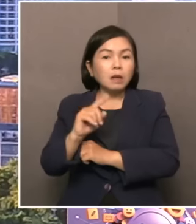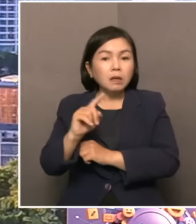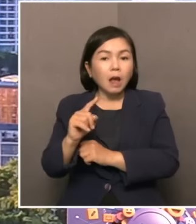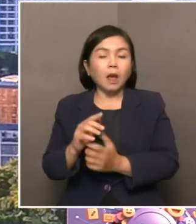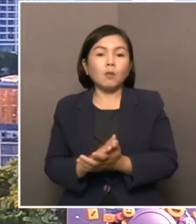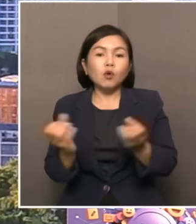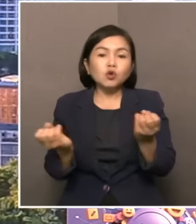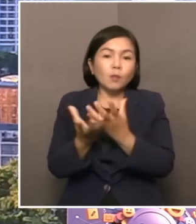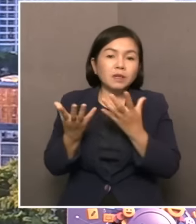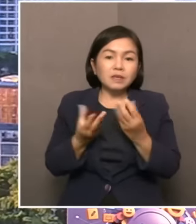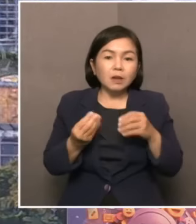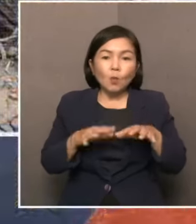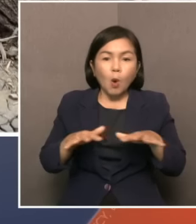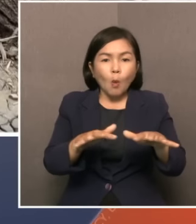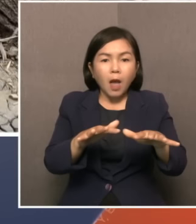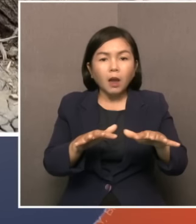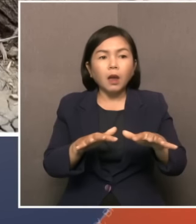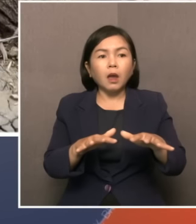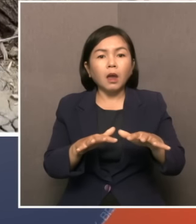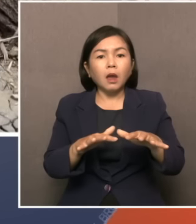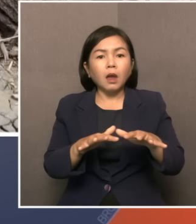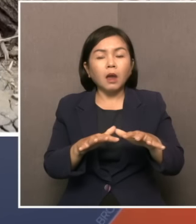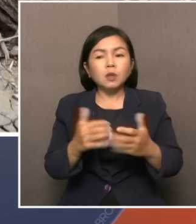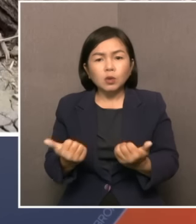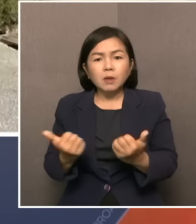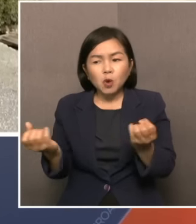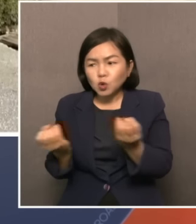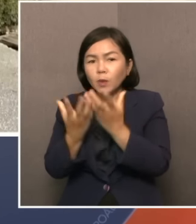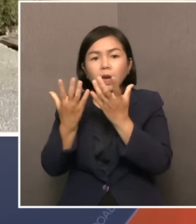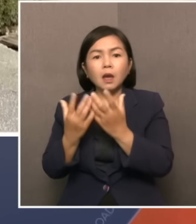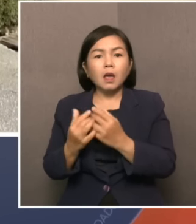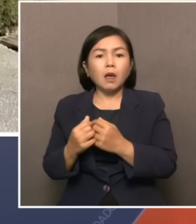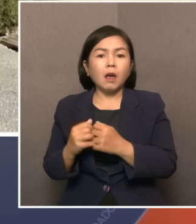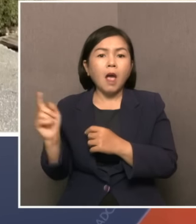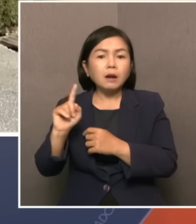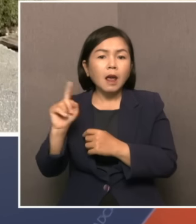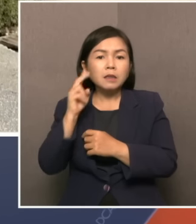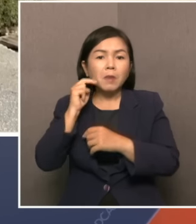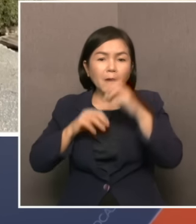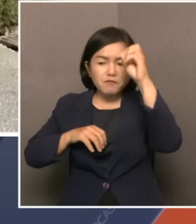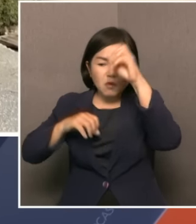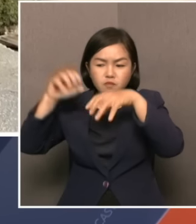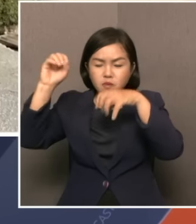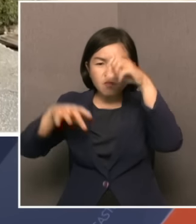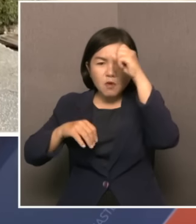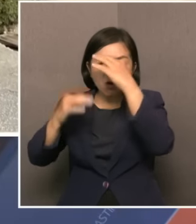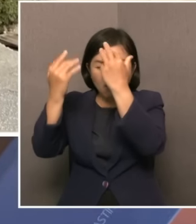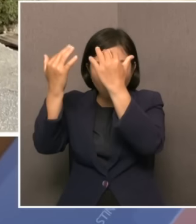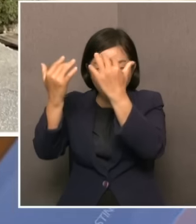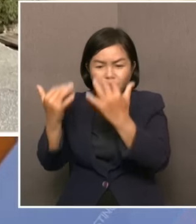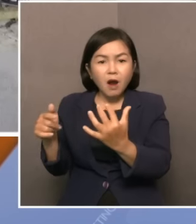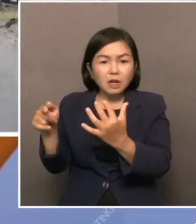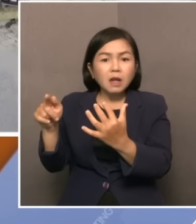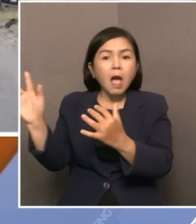ทันฟื้นฟูครับตอนนี้เจออีกกับอีกหนึ่งปัญหาแล้วก็คือหิมะที่ตกหนักนั่นเองครับในพื้นที่สำหรับใครที่จะเดินทางไปญี่ปุ่นในช่วงนี้